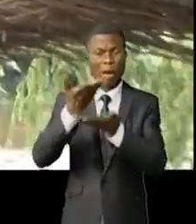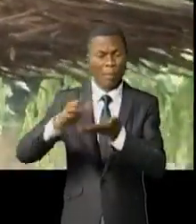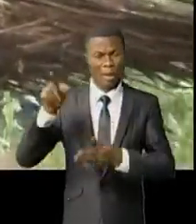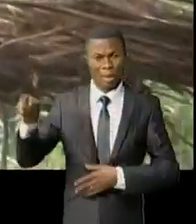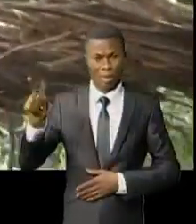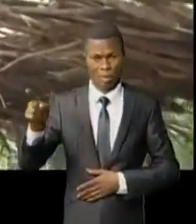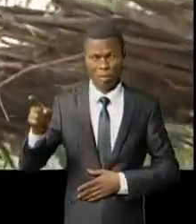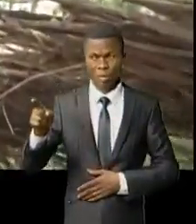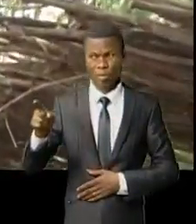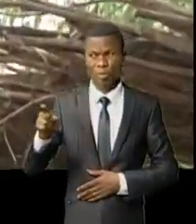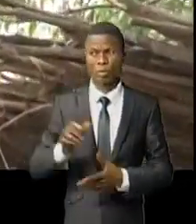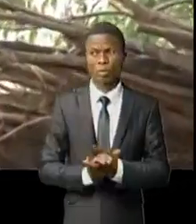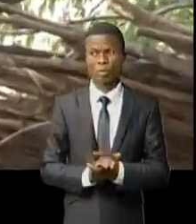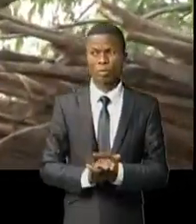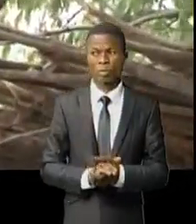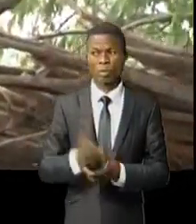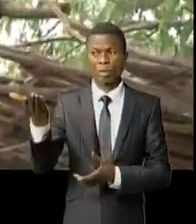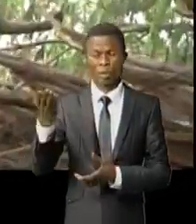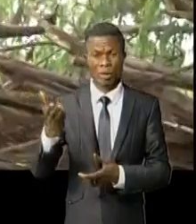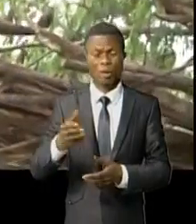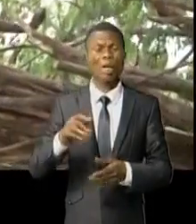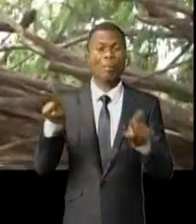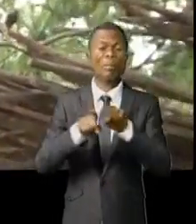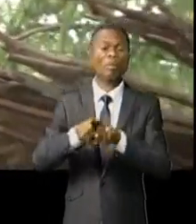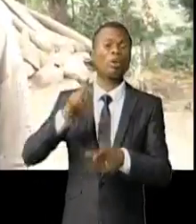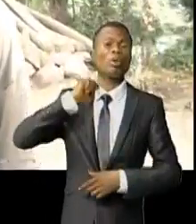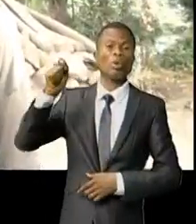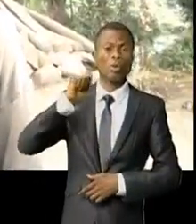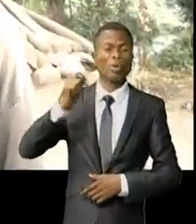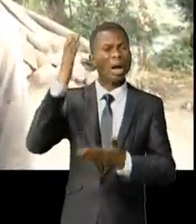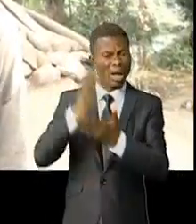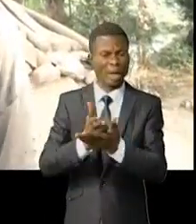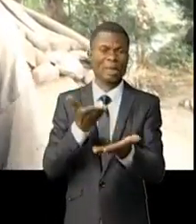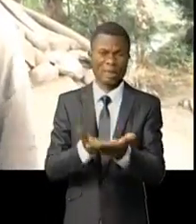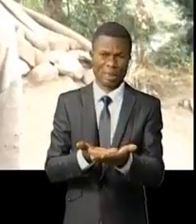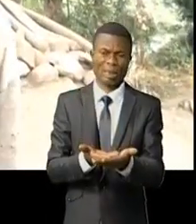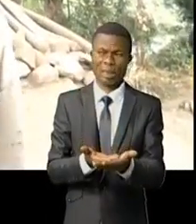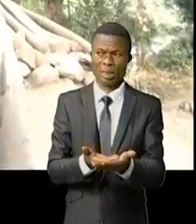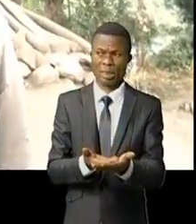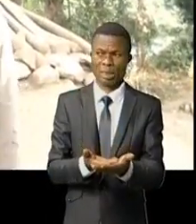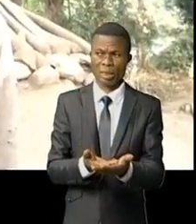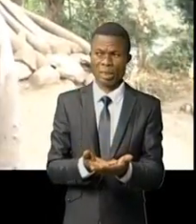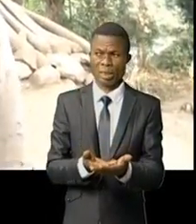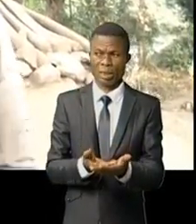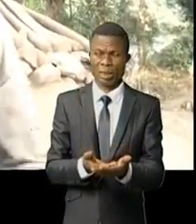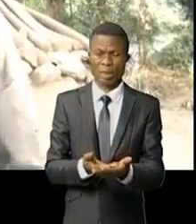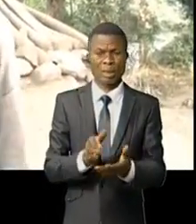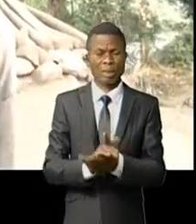enclavée. C'est ça l'esclavagisme. Nous devons quitter l'Égypte. En